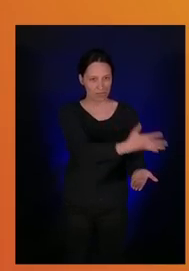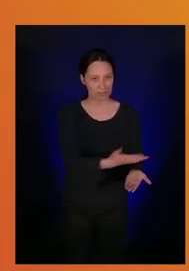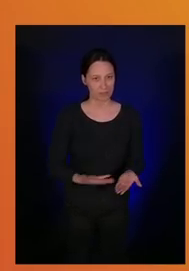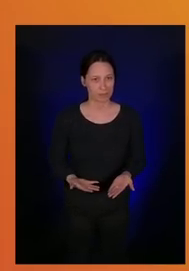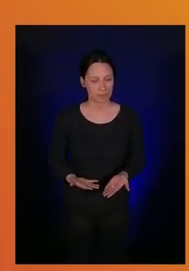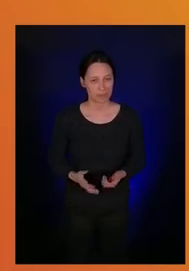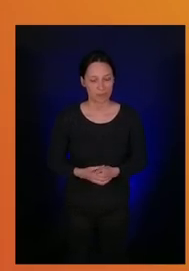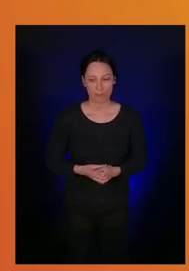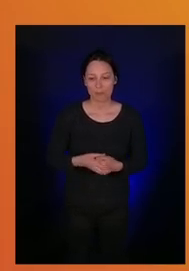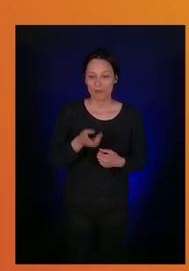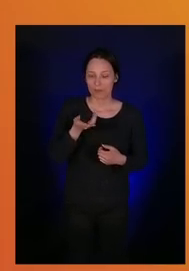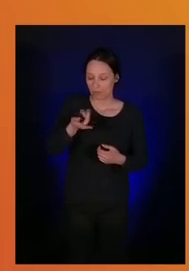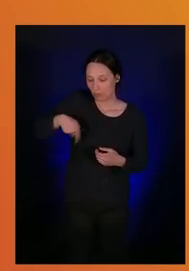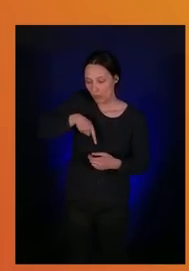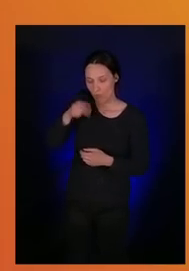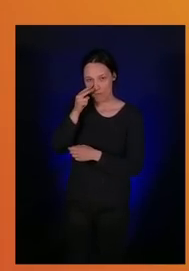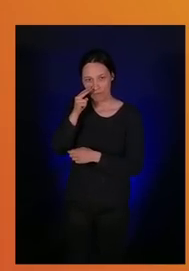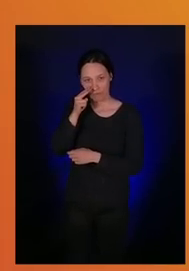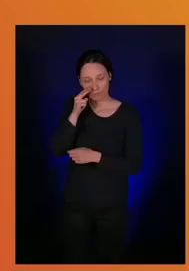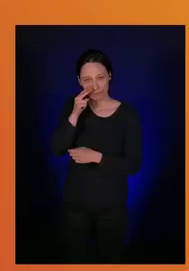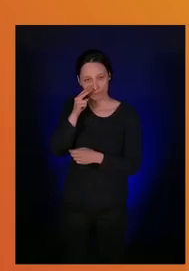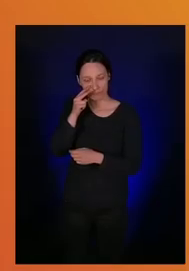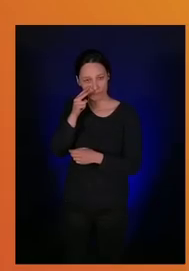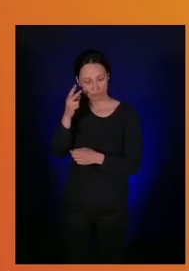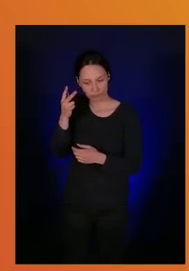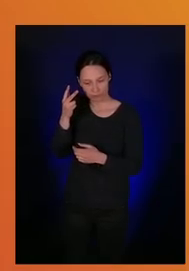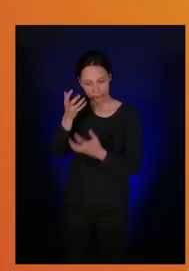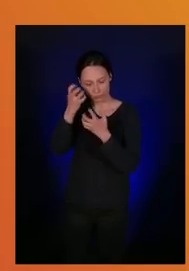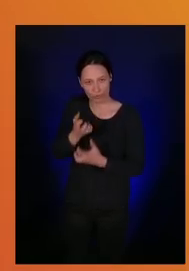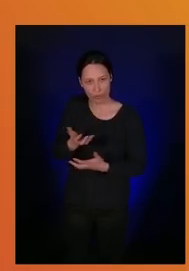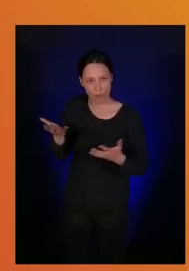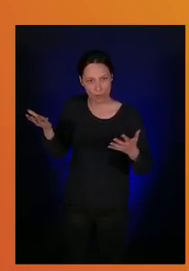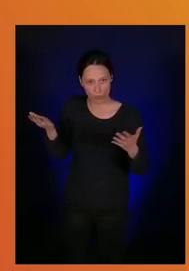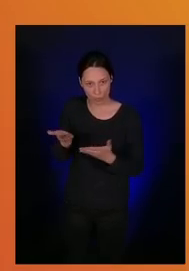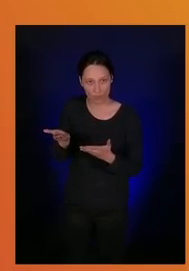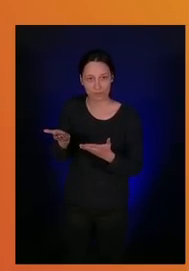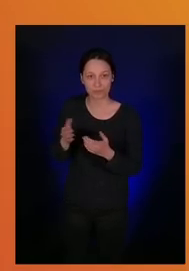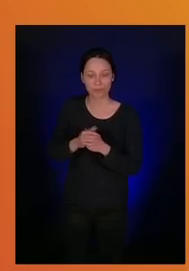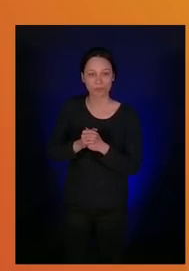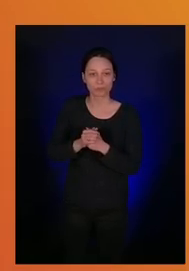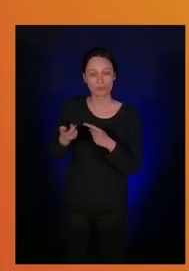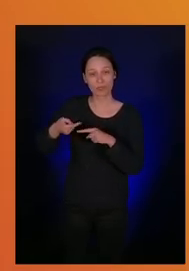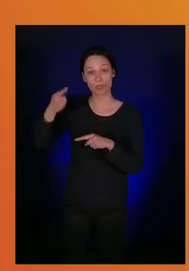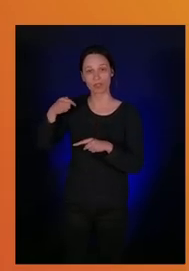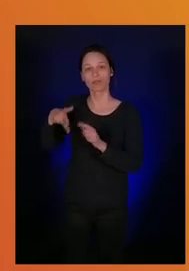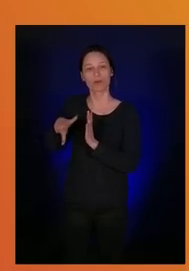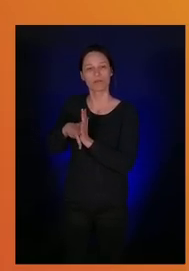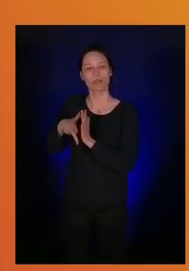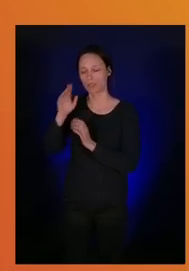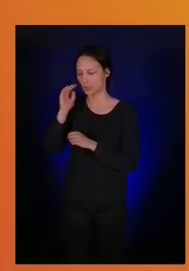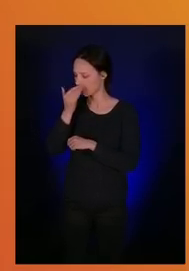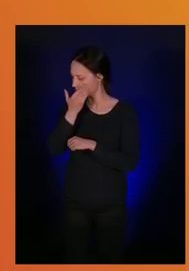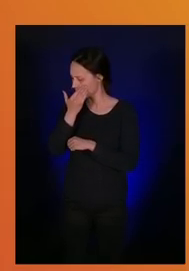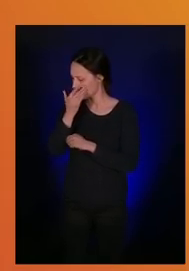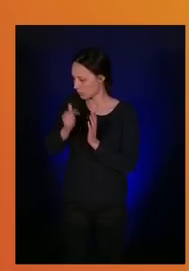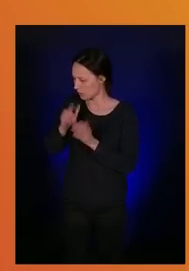Voici la vision de la CGT Air France inscrite dans notre document d'orientation validé lors de notre dernier congrès national en janvier